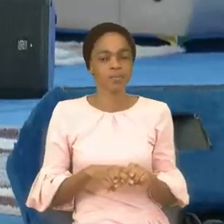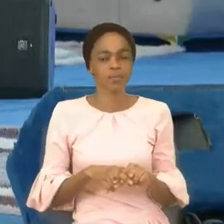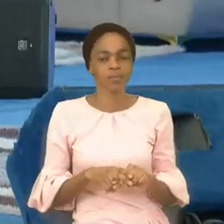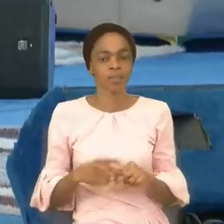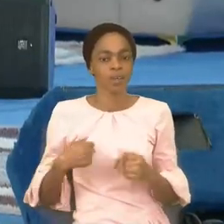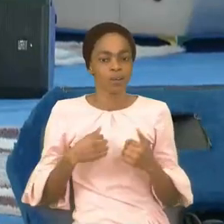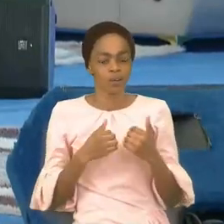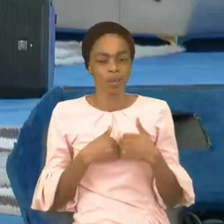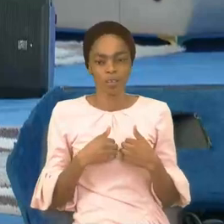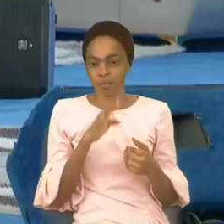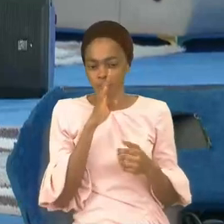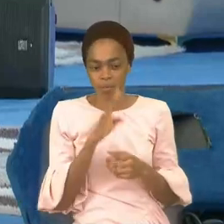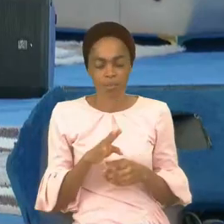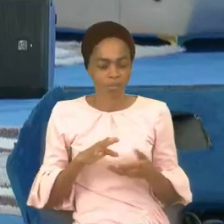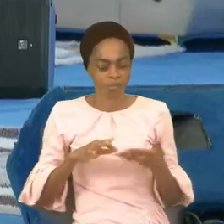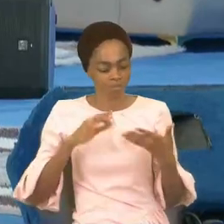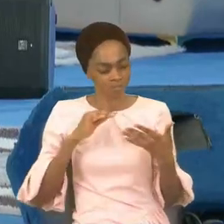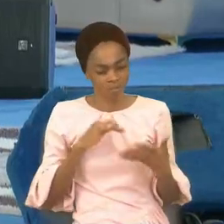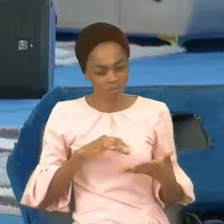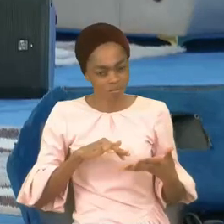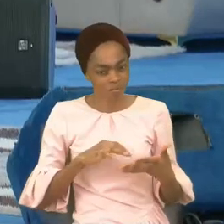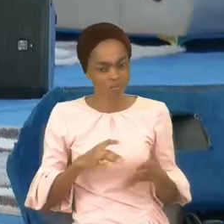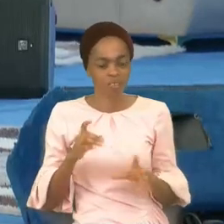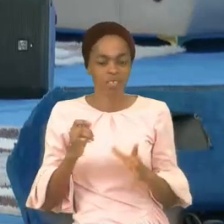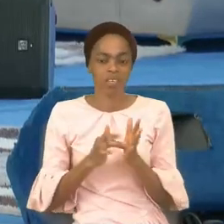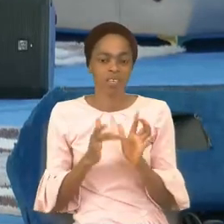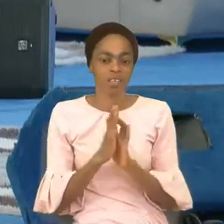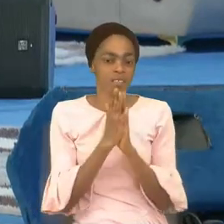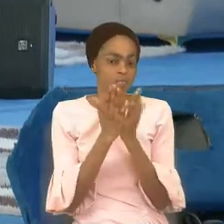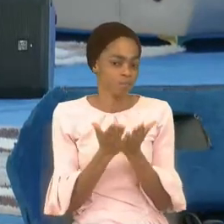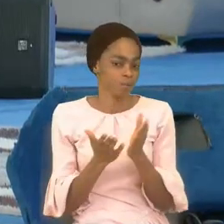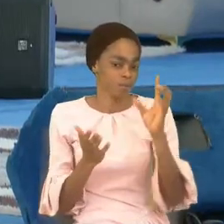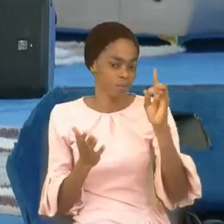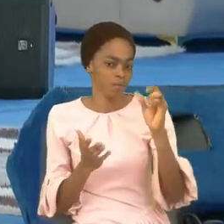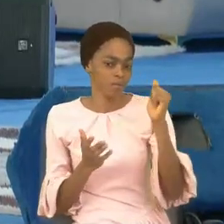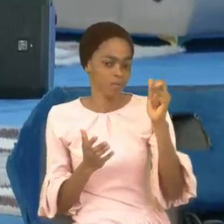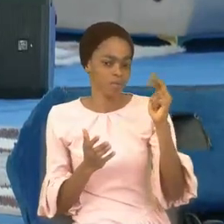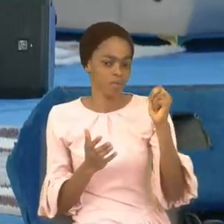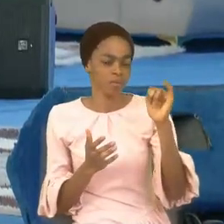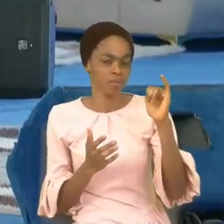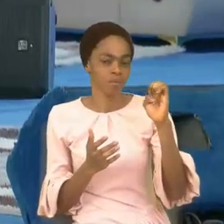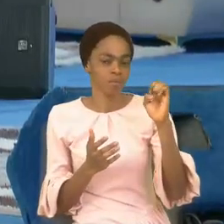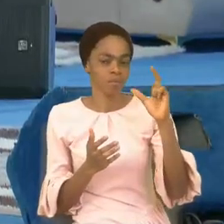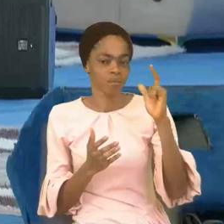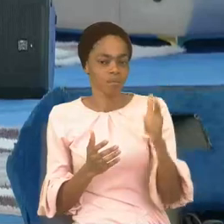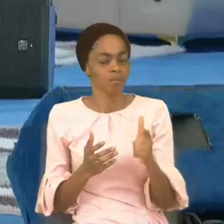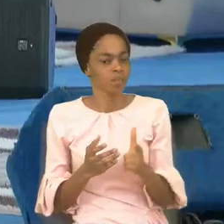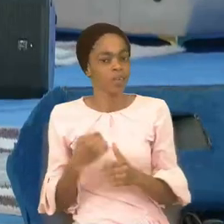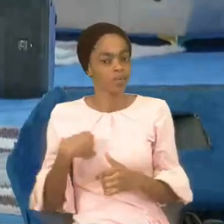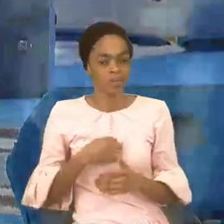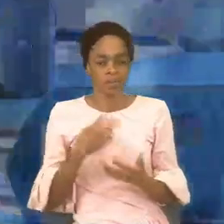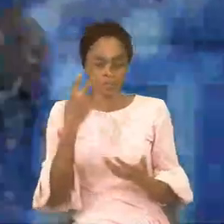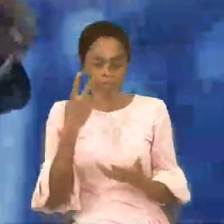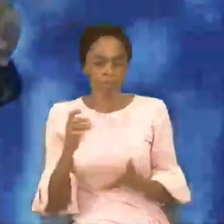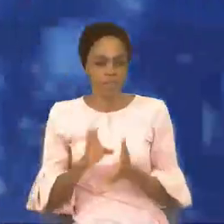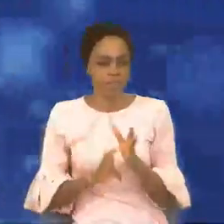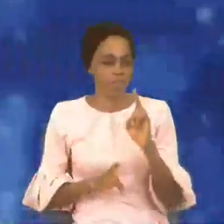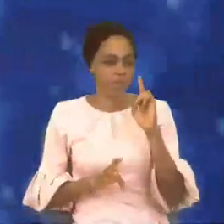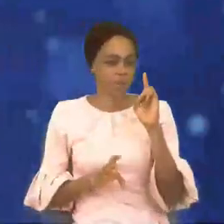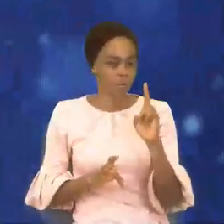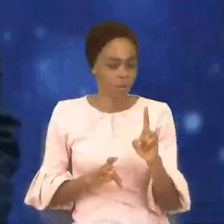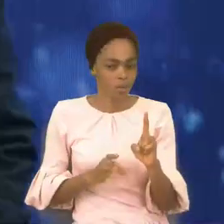pouvez vous asseoir. Nous sommes donc en train de considérer le livre de Daniel. Nous avons vu le chapitre 1. Et l'emphase dans